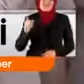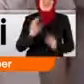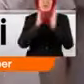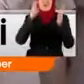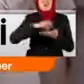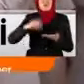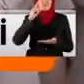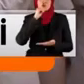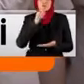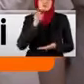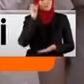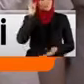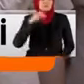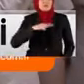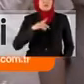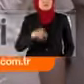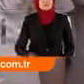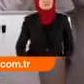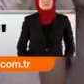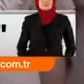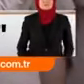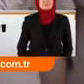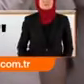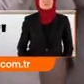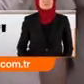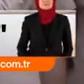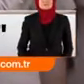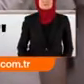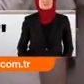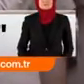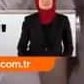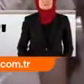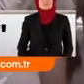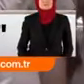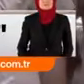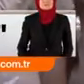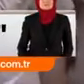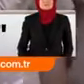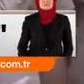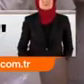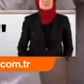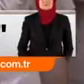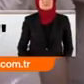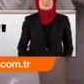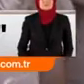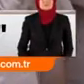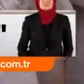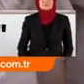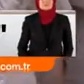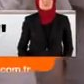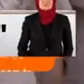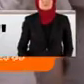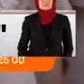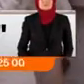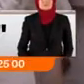yetkili idarelerin gözetim ve denetimi altında bulunan park piknik ve mesire yerleri